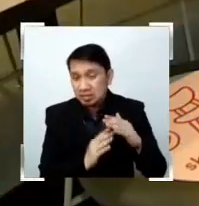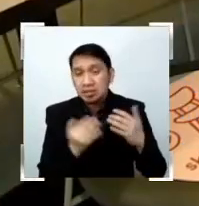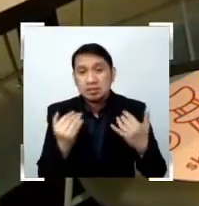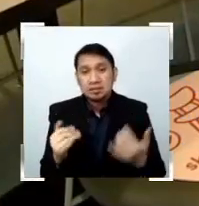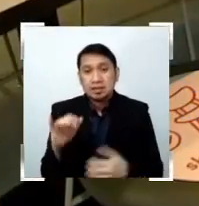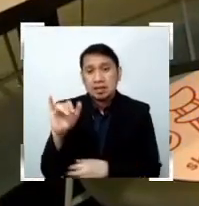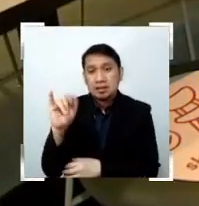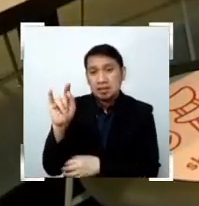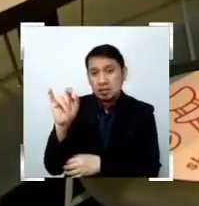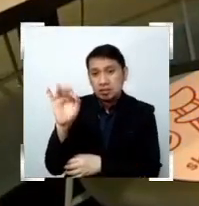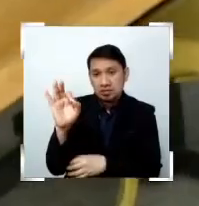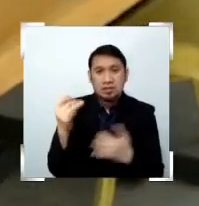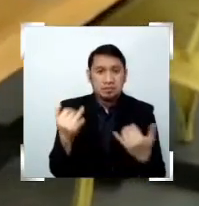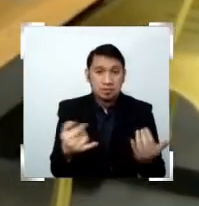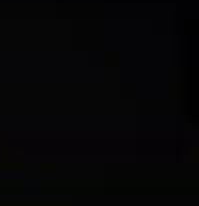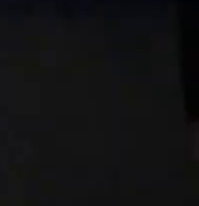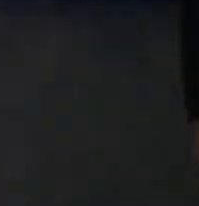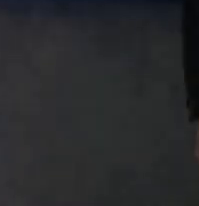Lopez.